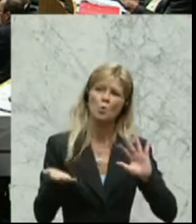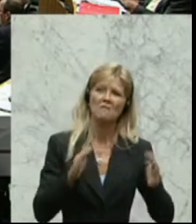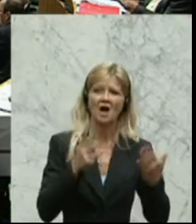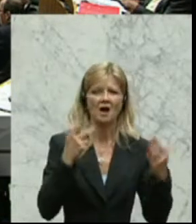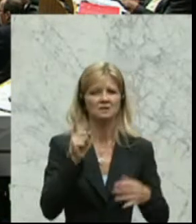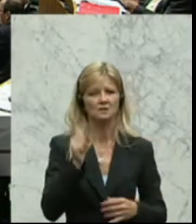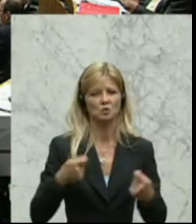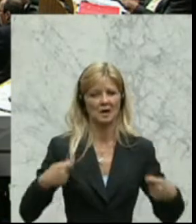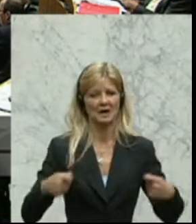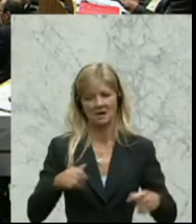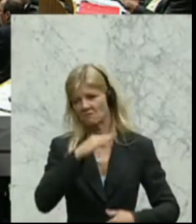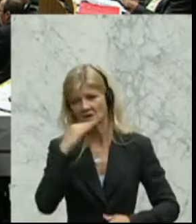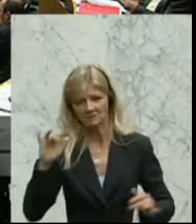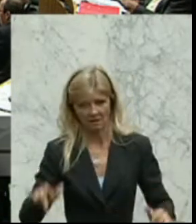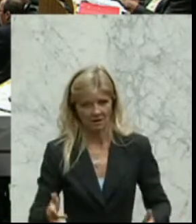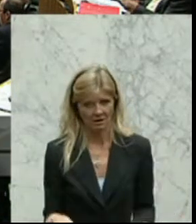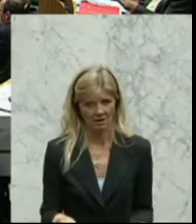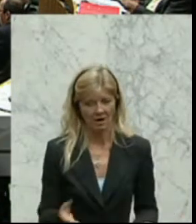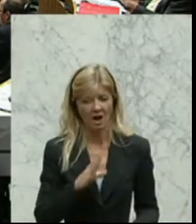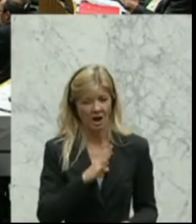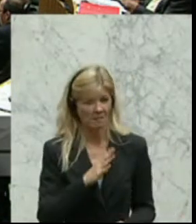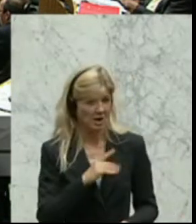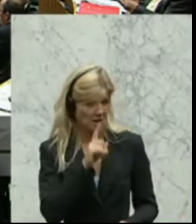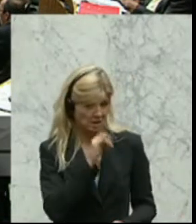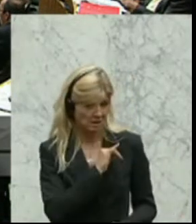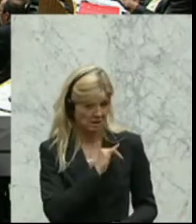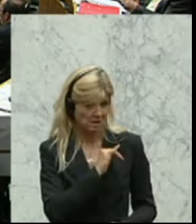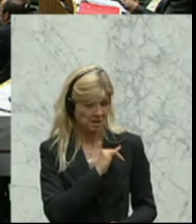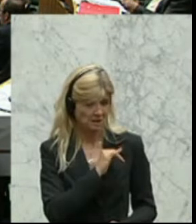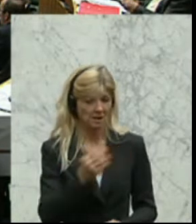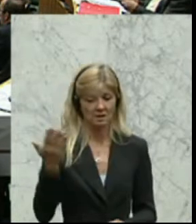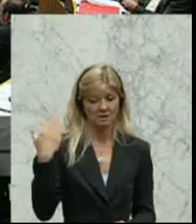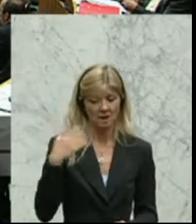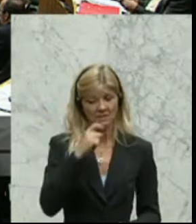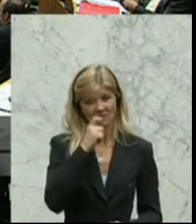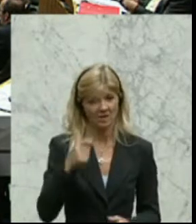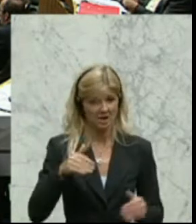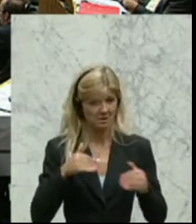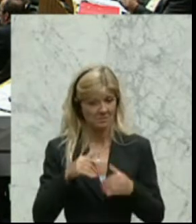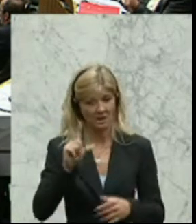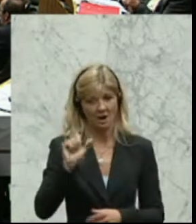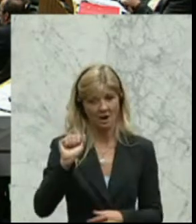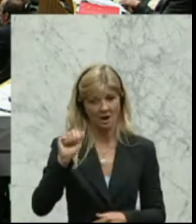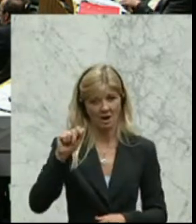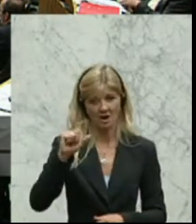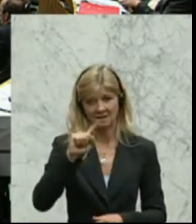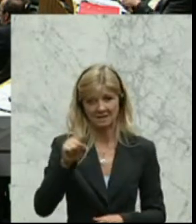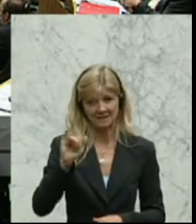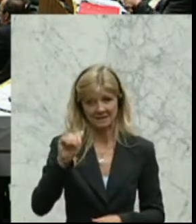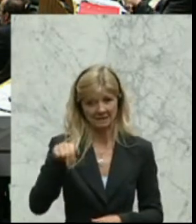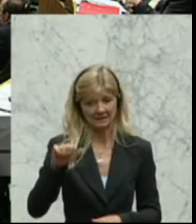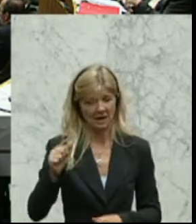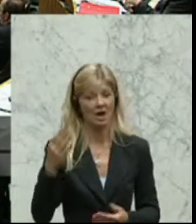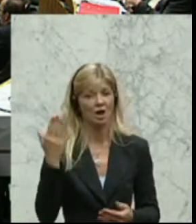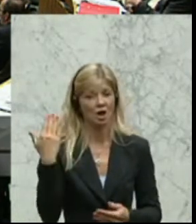nur, dass Ihr seinerzeitiger Finanzminister Lazziner bereits 1995 die verbleibenden Vermögensteuern